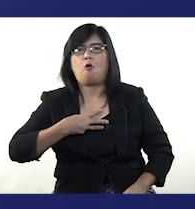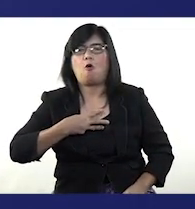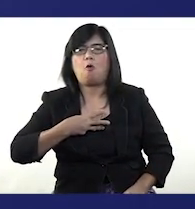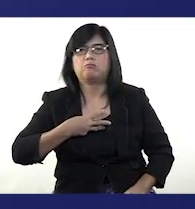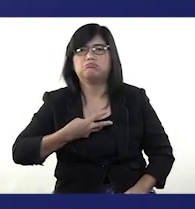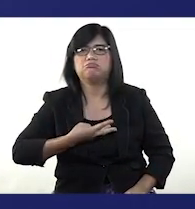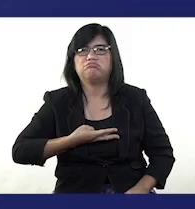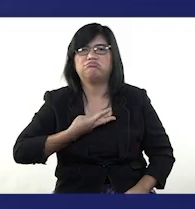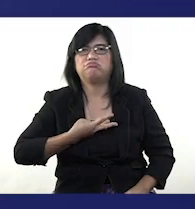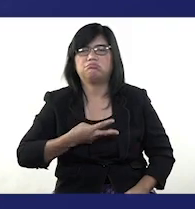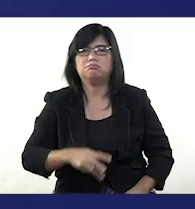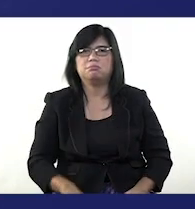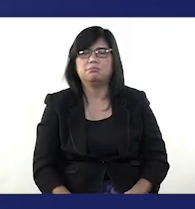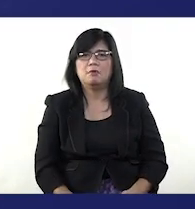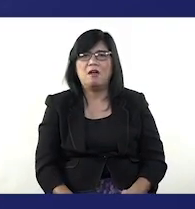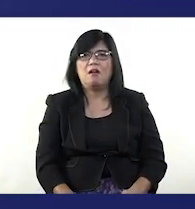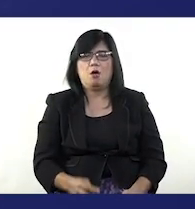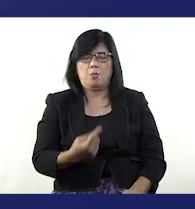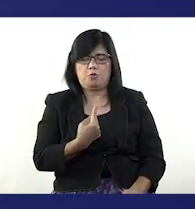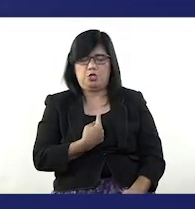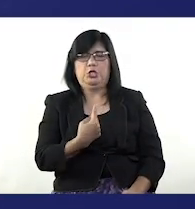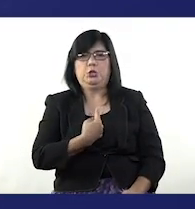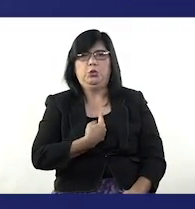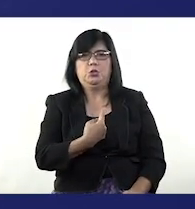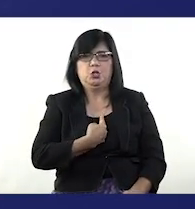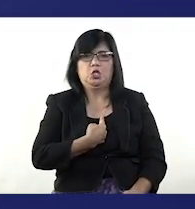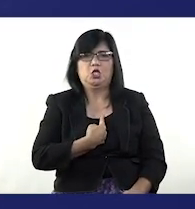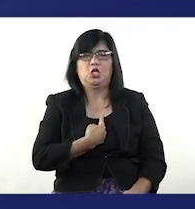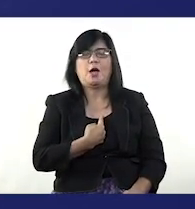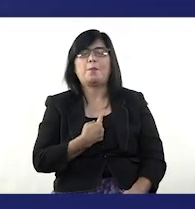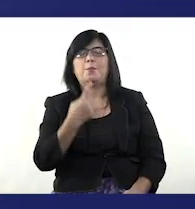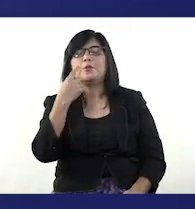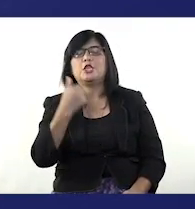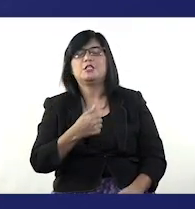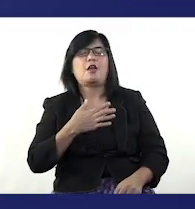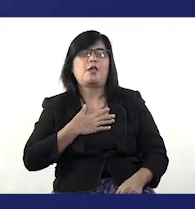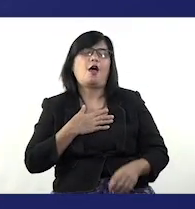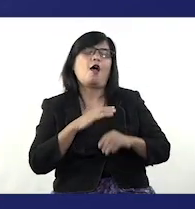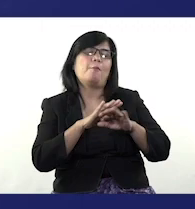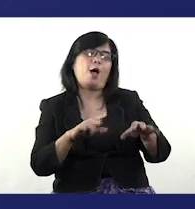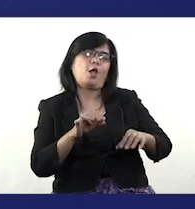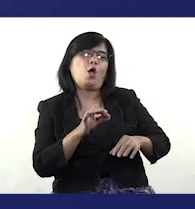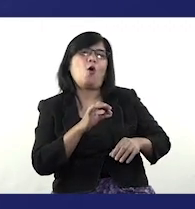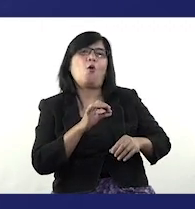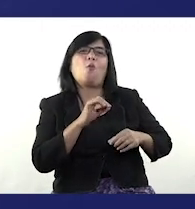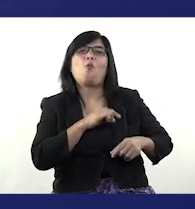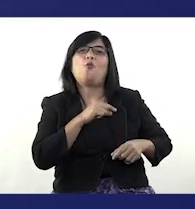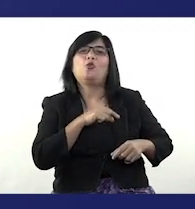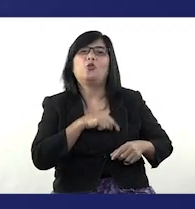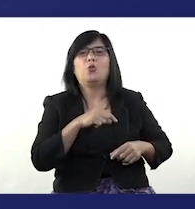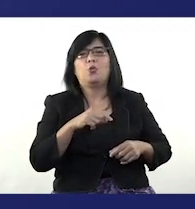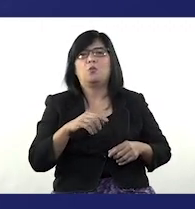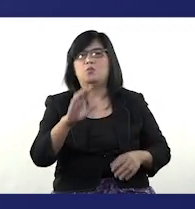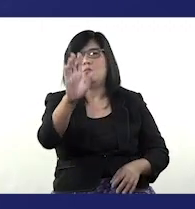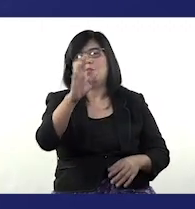egosentris hanya berpikir dirinya sendiri yang penting gua Aman yang penting gue Selamet yang penting gua untung yang penting gua nikmat noh